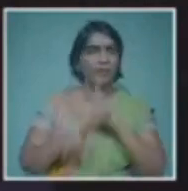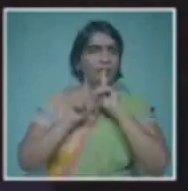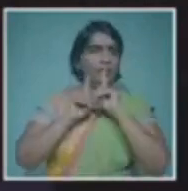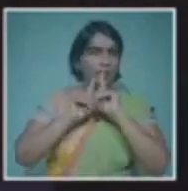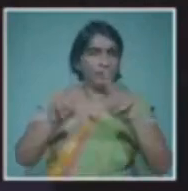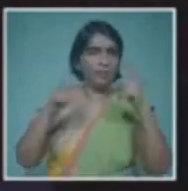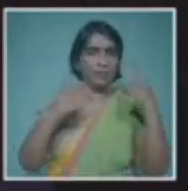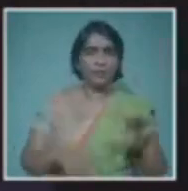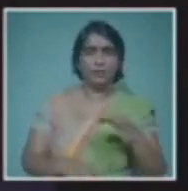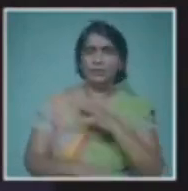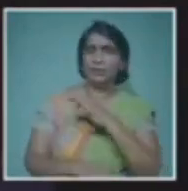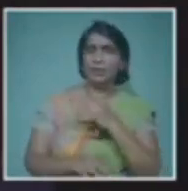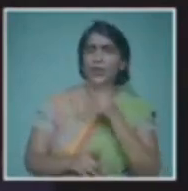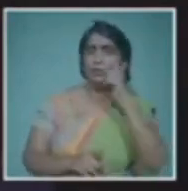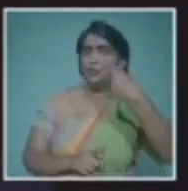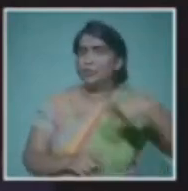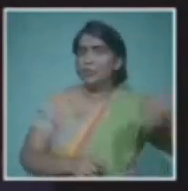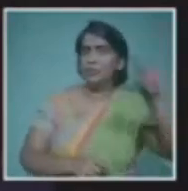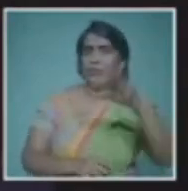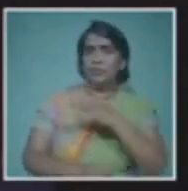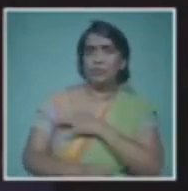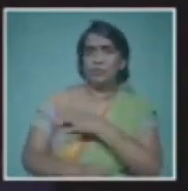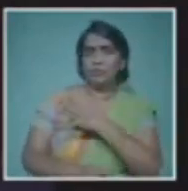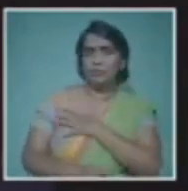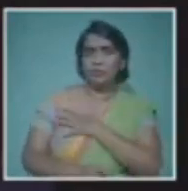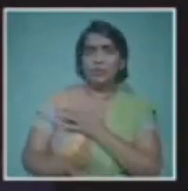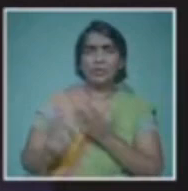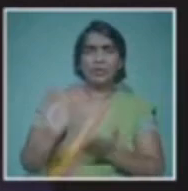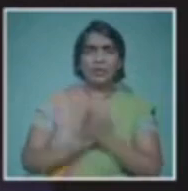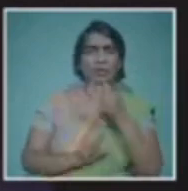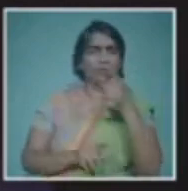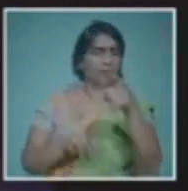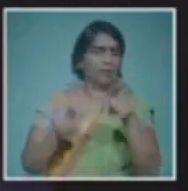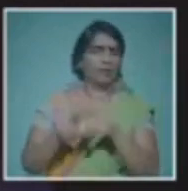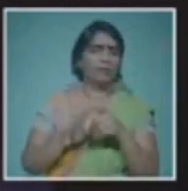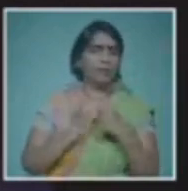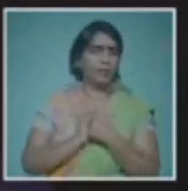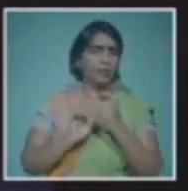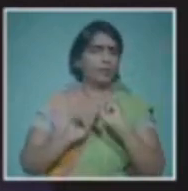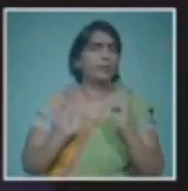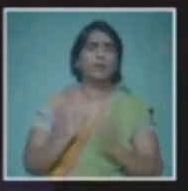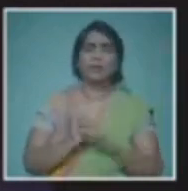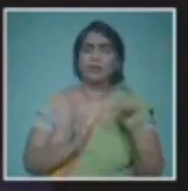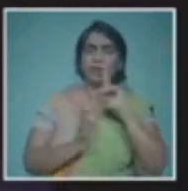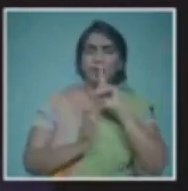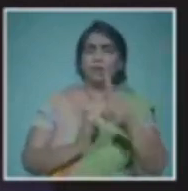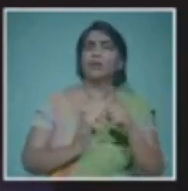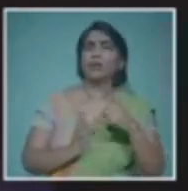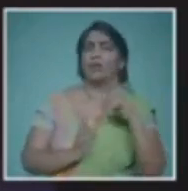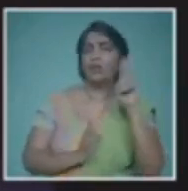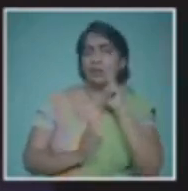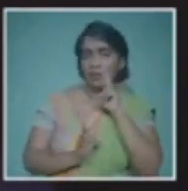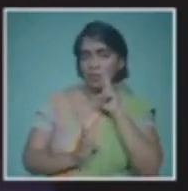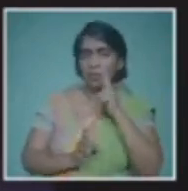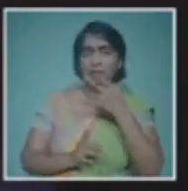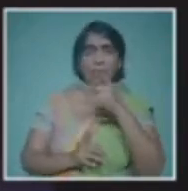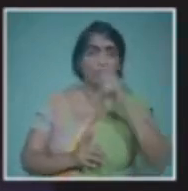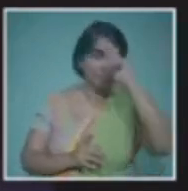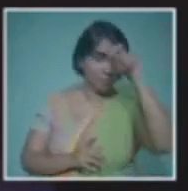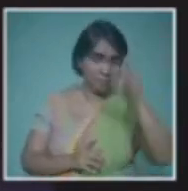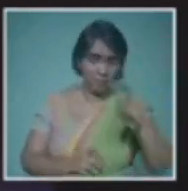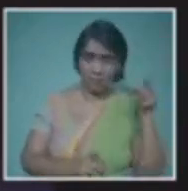කළ වෙලා මේ වෛරය ජනතාව තුල වෛරයක් නිර්මාණය වෙන එක වෙන්නේ ගරු අග්‍රාමාත්‍යතුමා කියනවා රනිල් වික්‍රමසිංහ